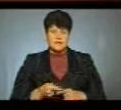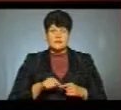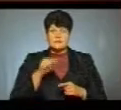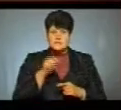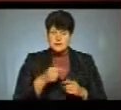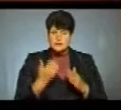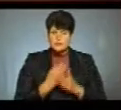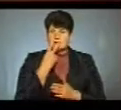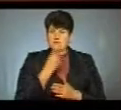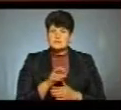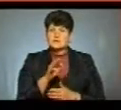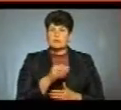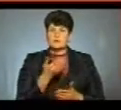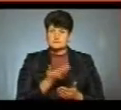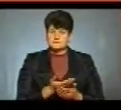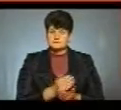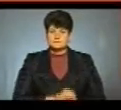випуску дивіться про таке.